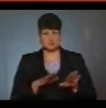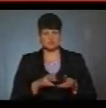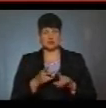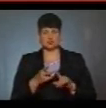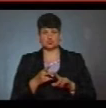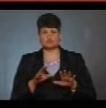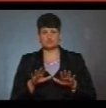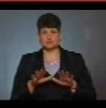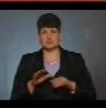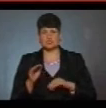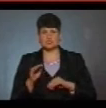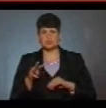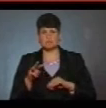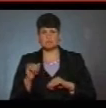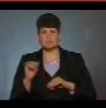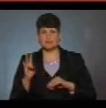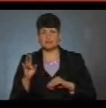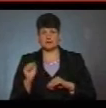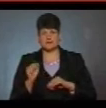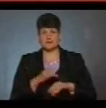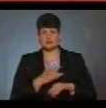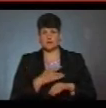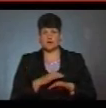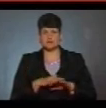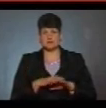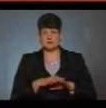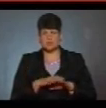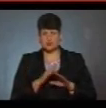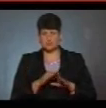другому місці Жмінка Ігор, «Слуга народу»